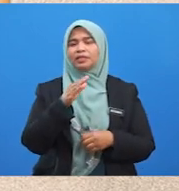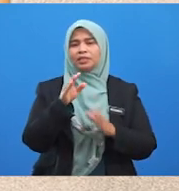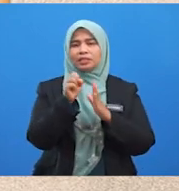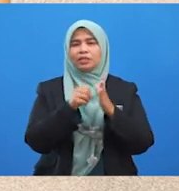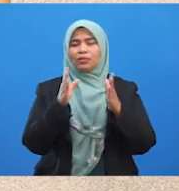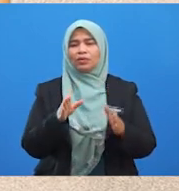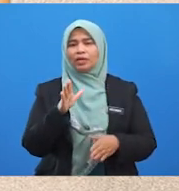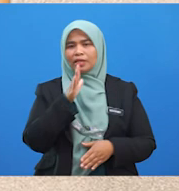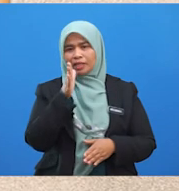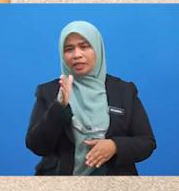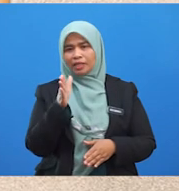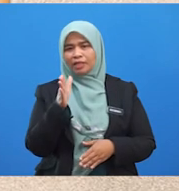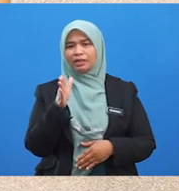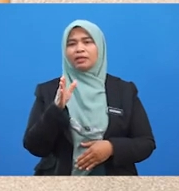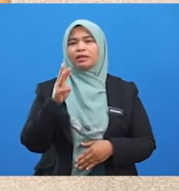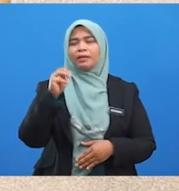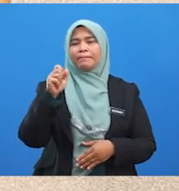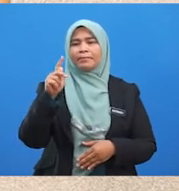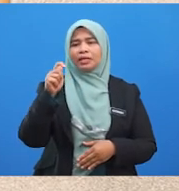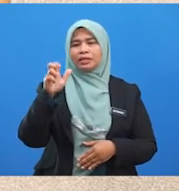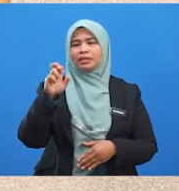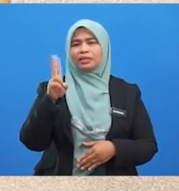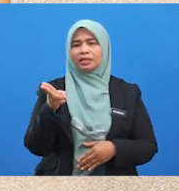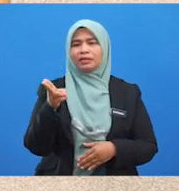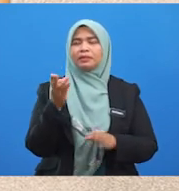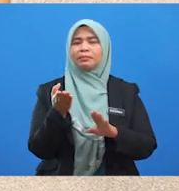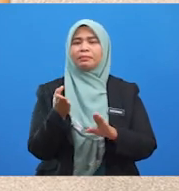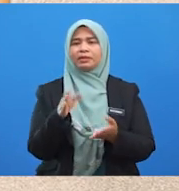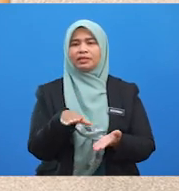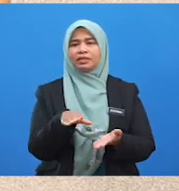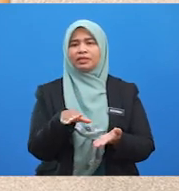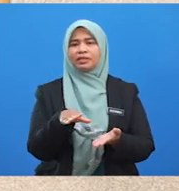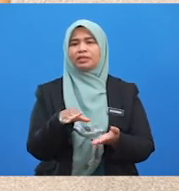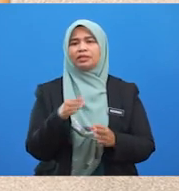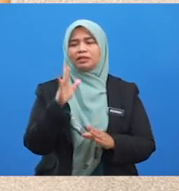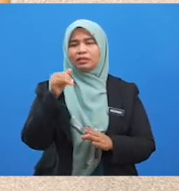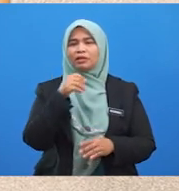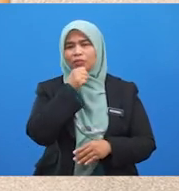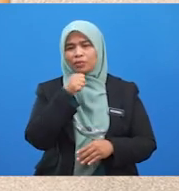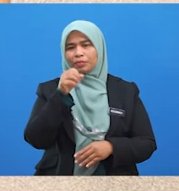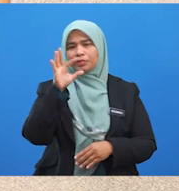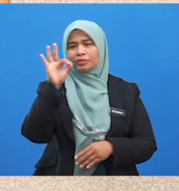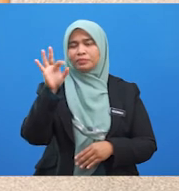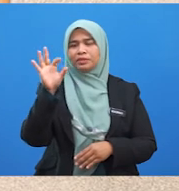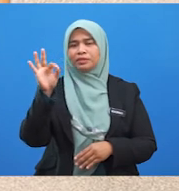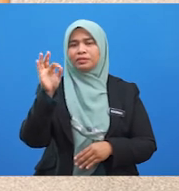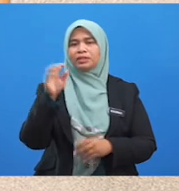nenek iaitu Mak Teh binti Jali berusia 99 tahun di Taman